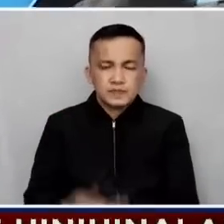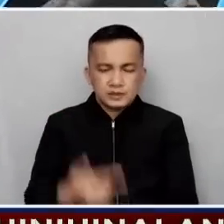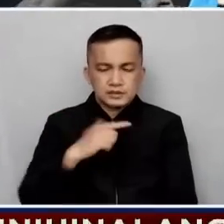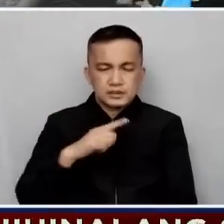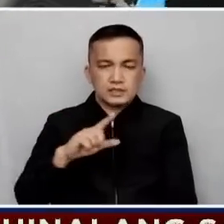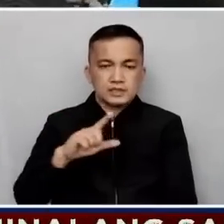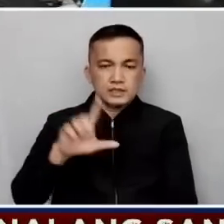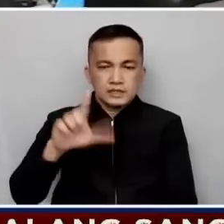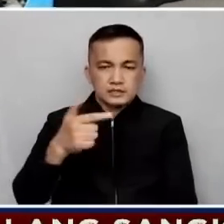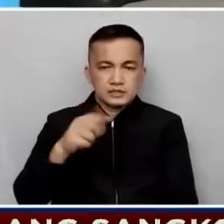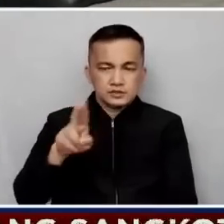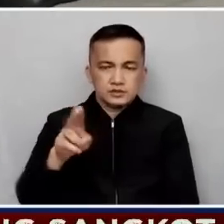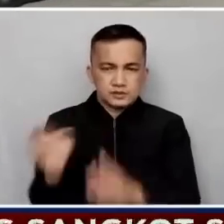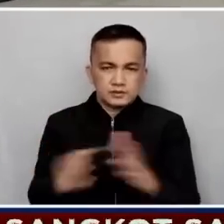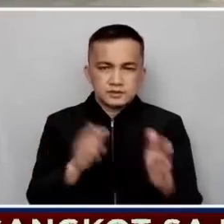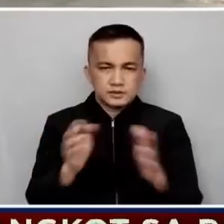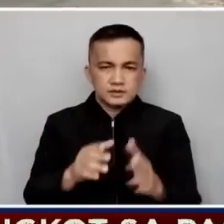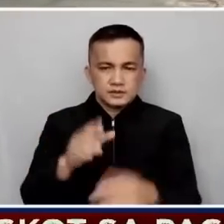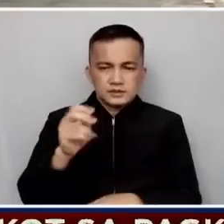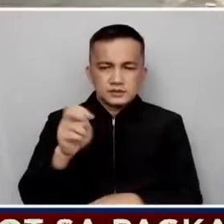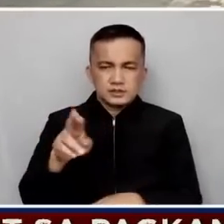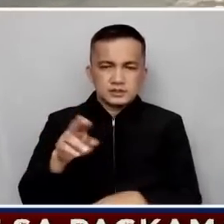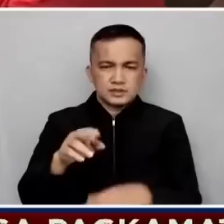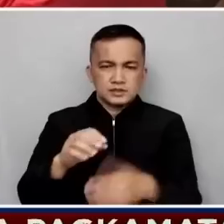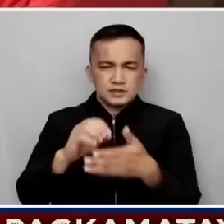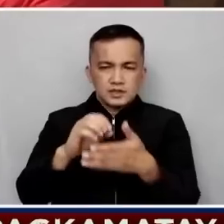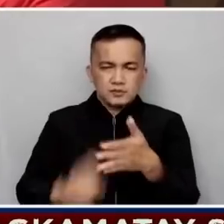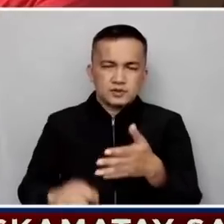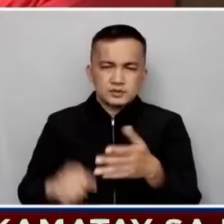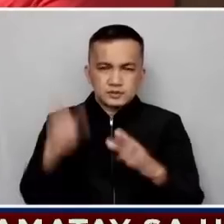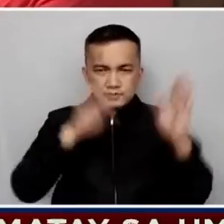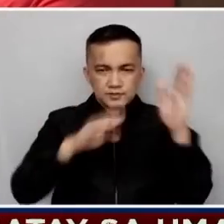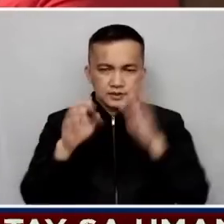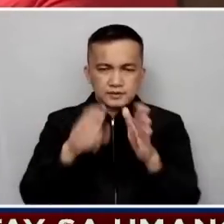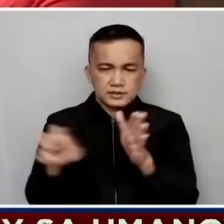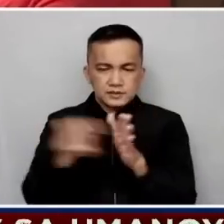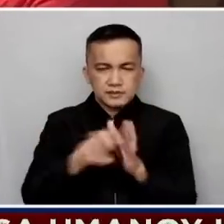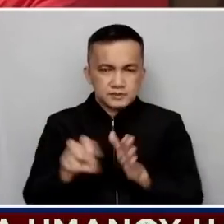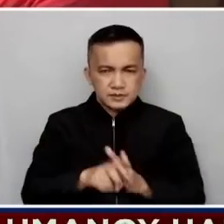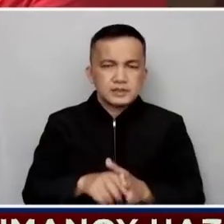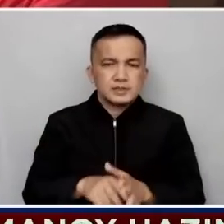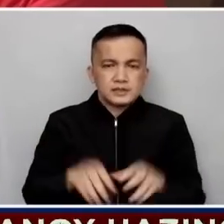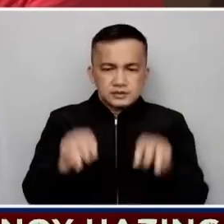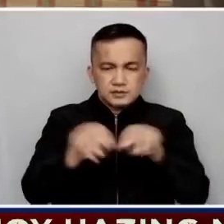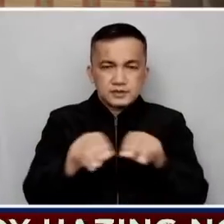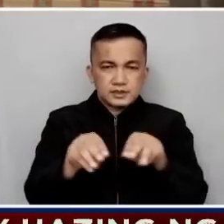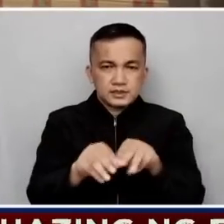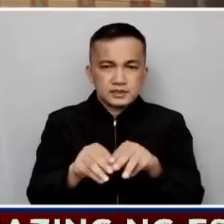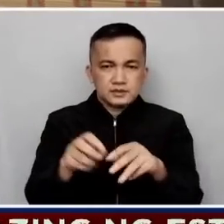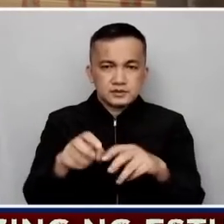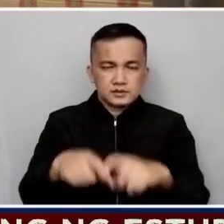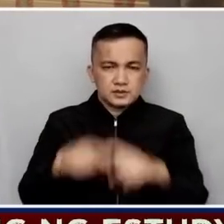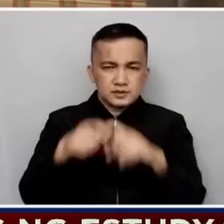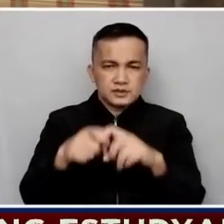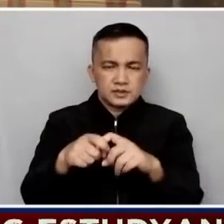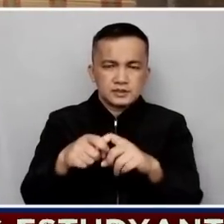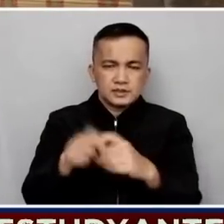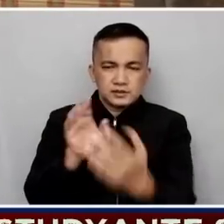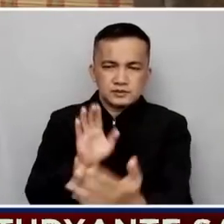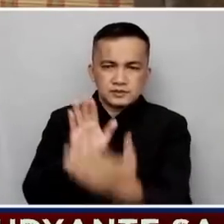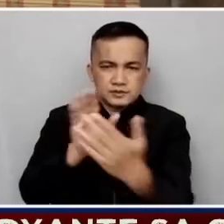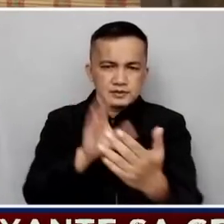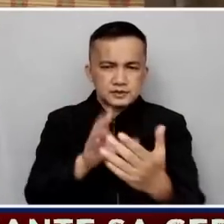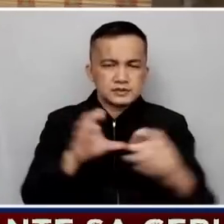Metro Manila para mabawasan ang aberya sa mga pasahero. Sa Marikina City, sususpendihin muna ang in-person o